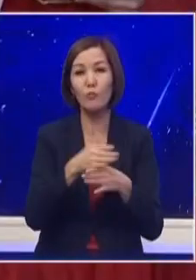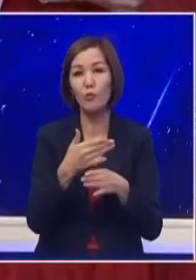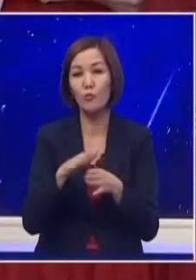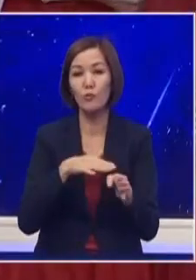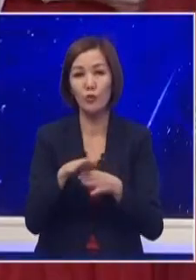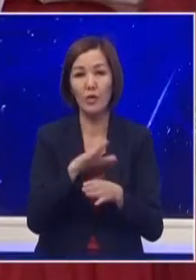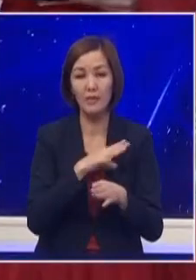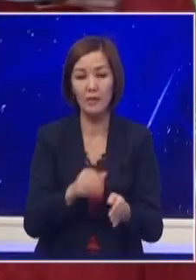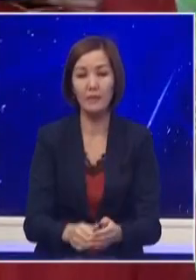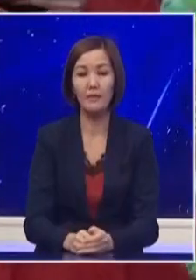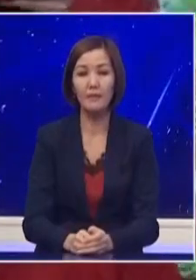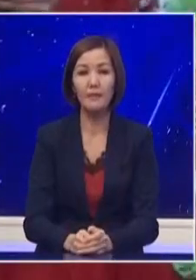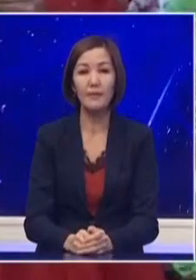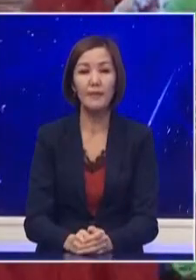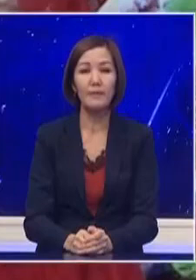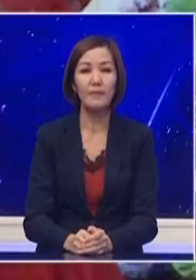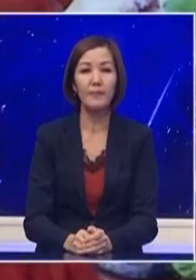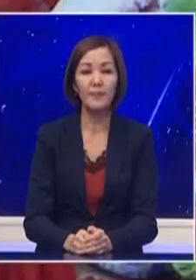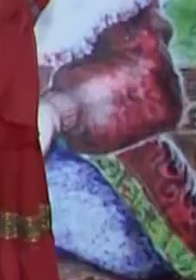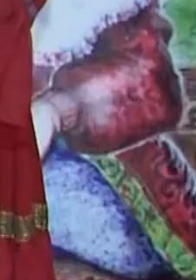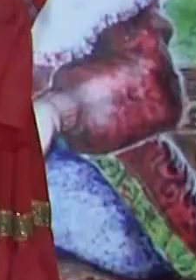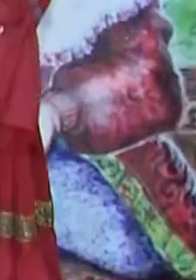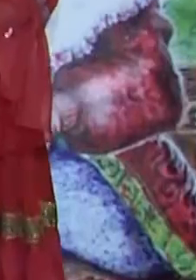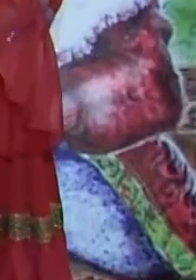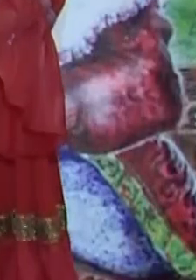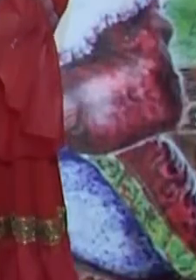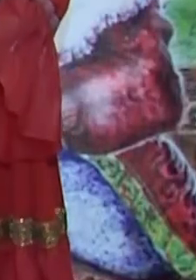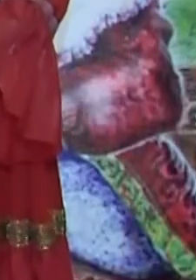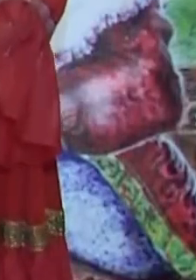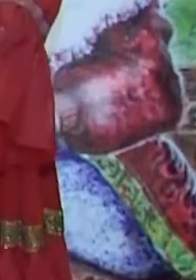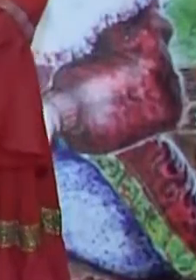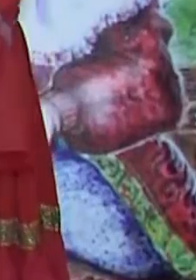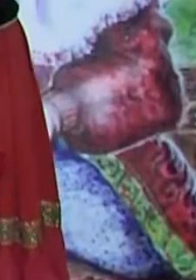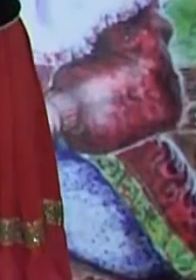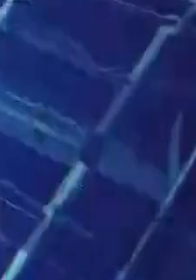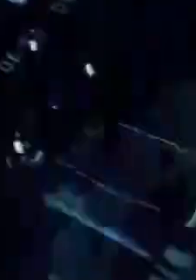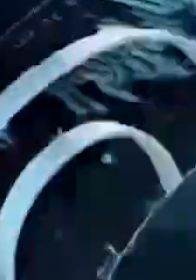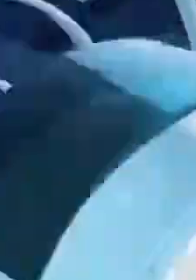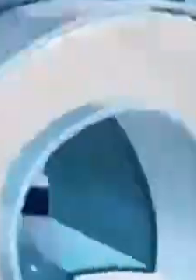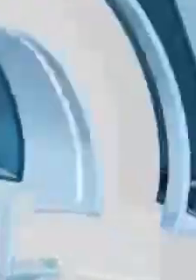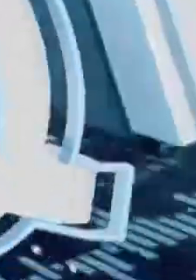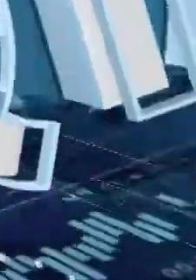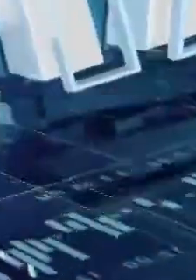асырған. Топтаман ғаламтор ақпараттармен дайындаған Диана Тұрлыбек, Жетісу арнасы.